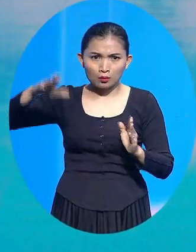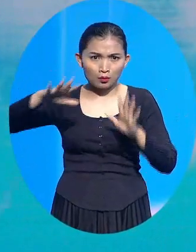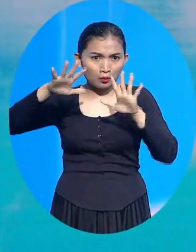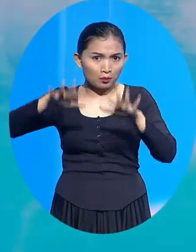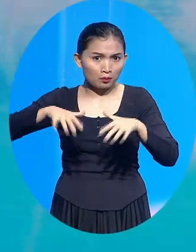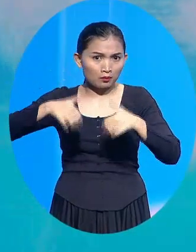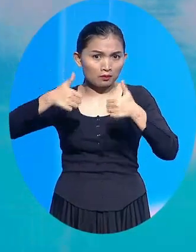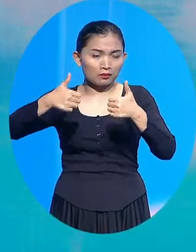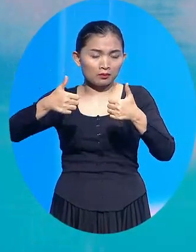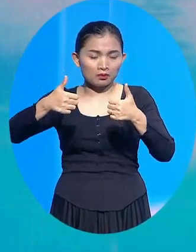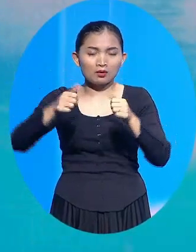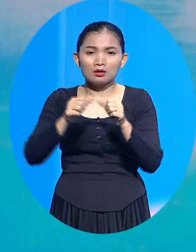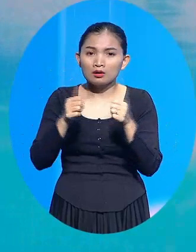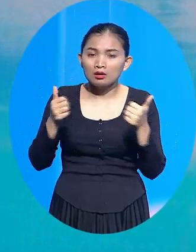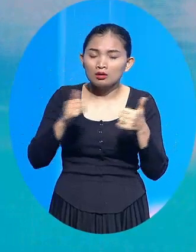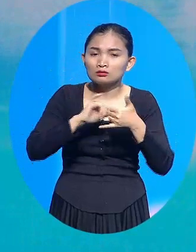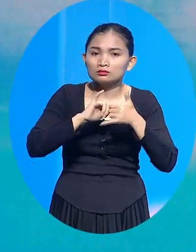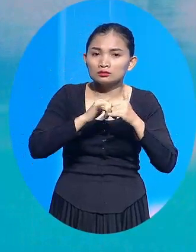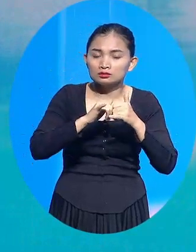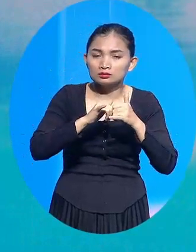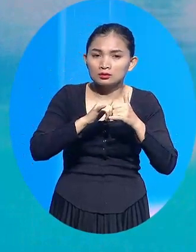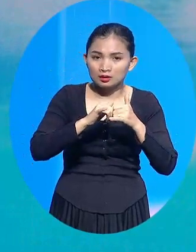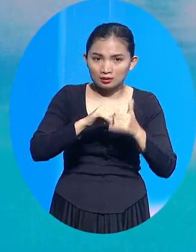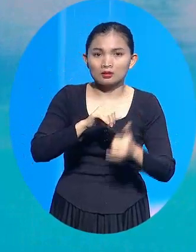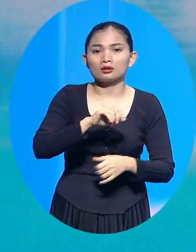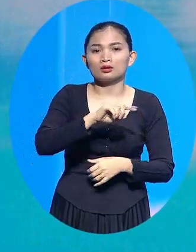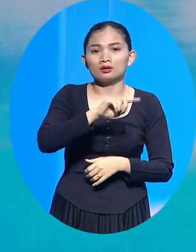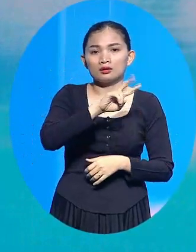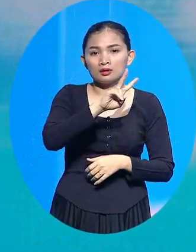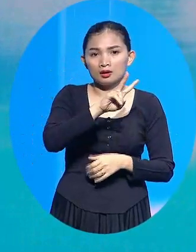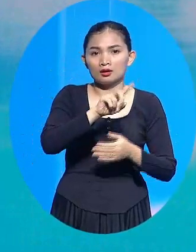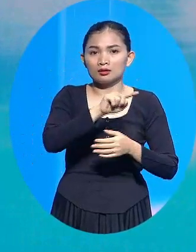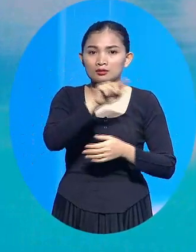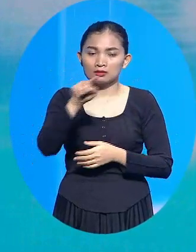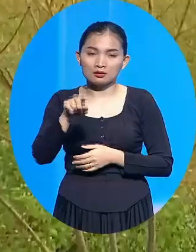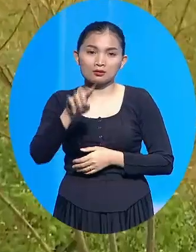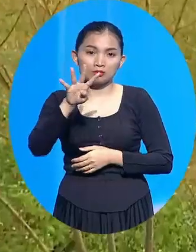Bến Nghé, quận 1, thành phố Hồ Chí Minh từ ngày 2 cho đến ngày 4 tháng 12 tới.